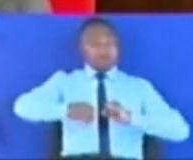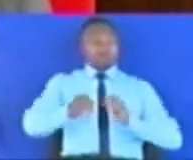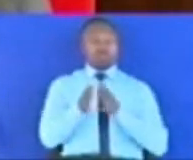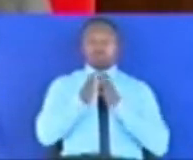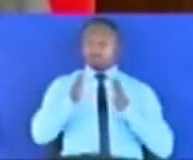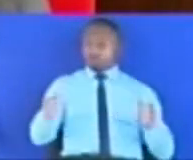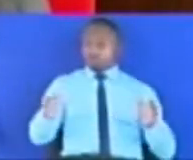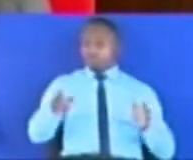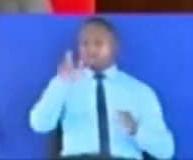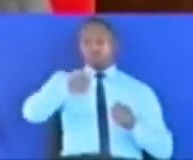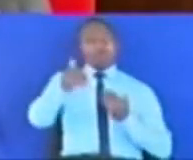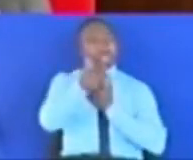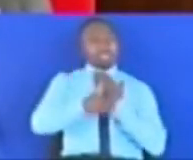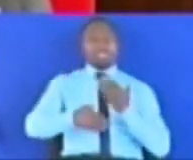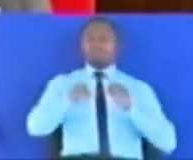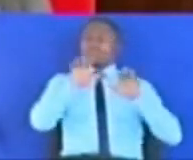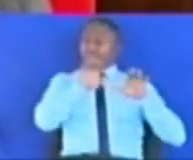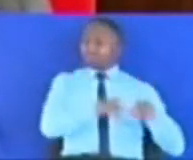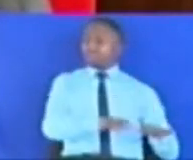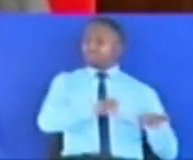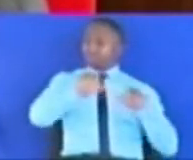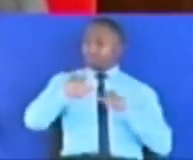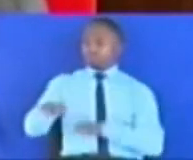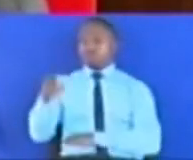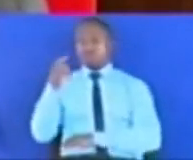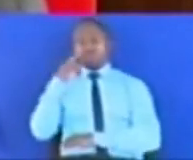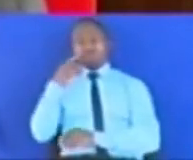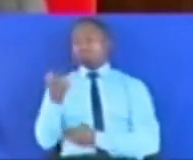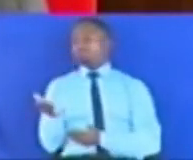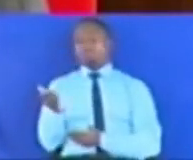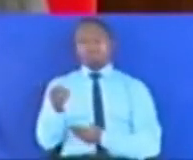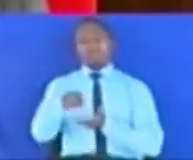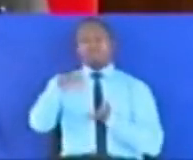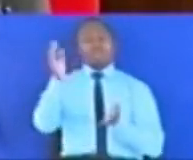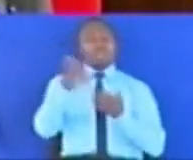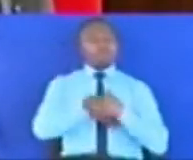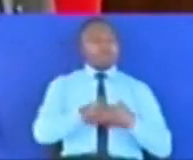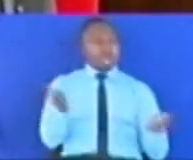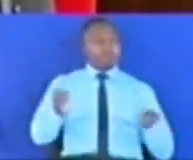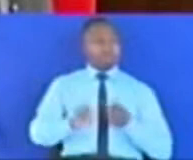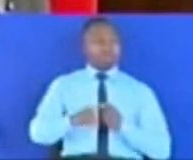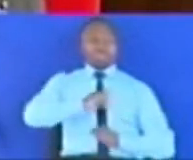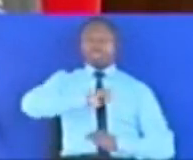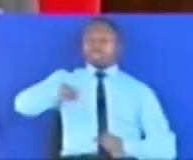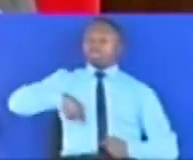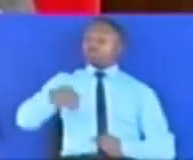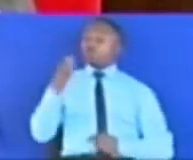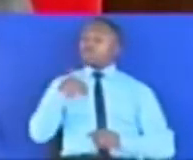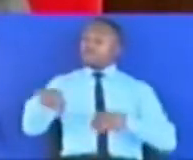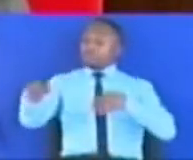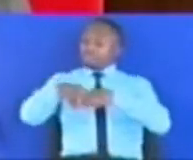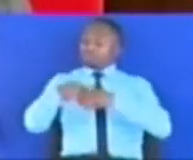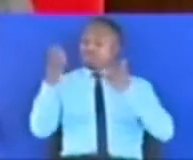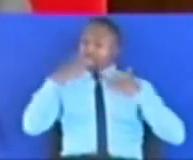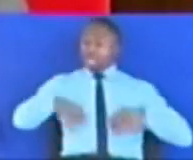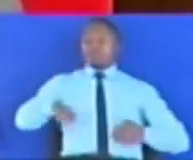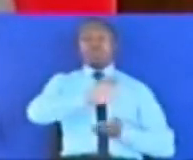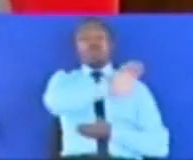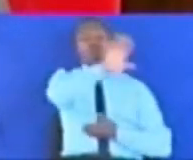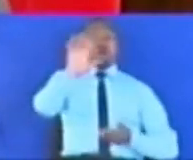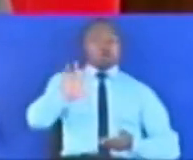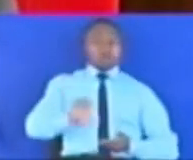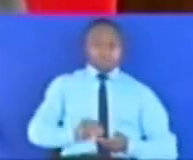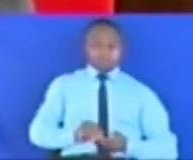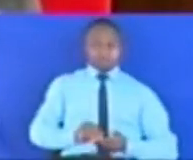ambayo wanaipata wananchi, wanaona kwamba hakuna haja. Sisi tunataka twende kwenye bima ya afya kwa wote, na waziri